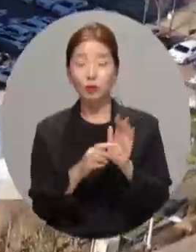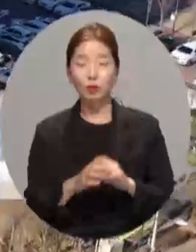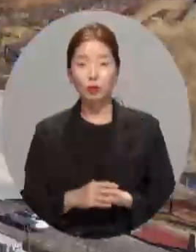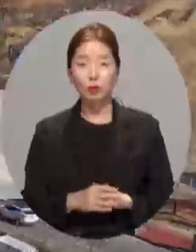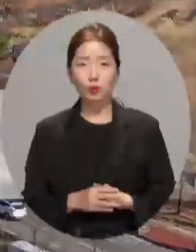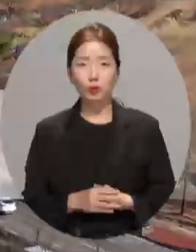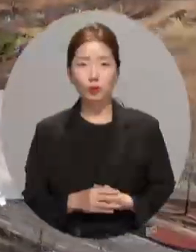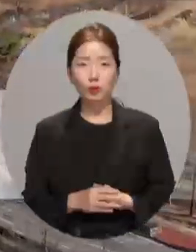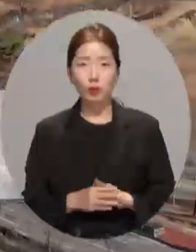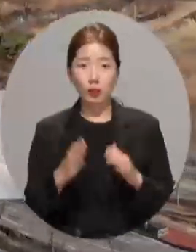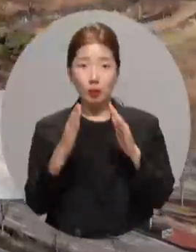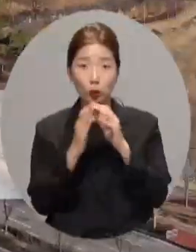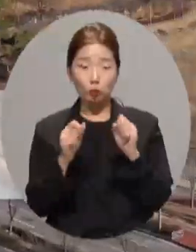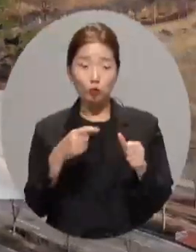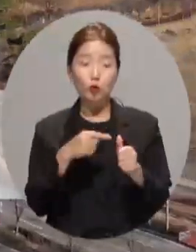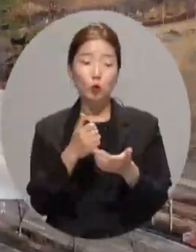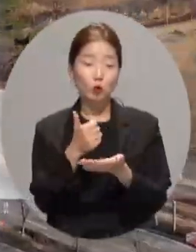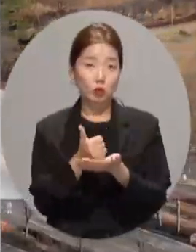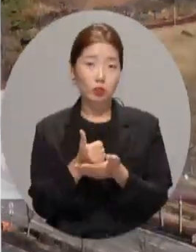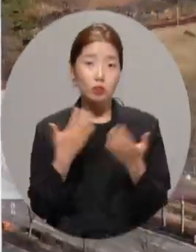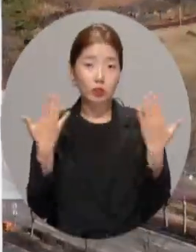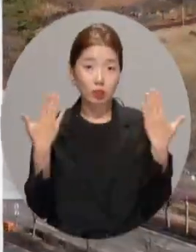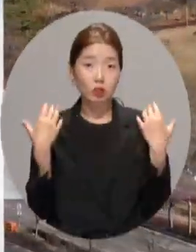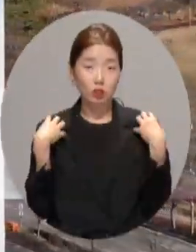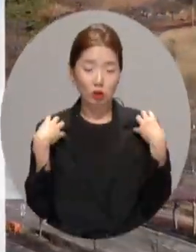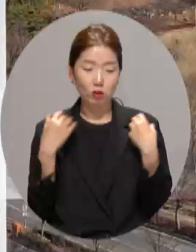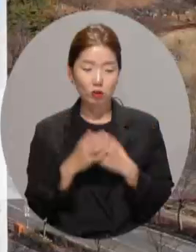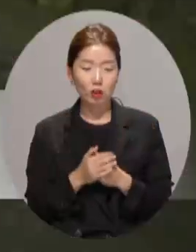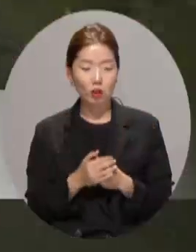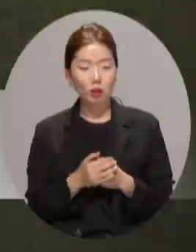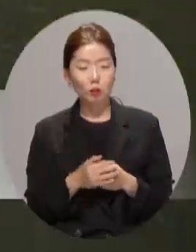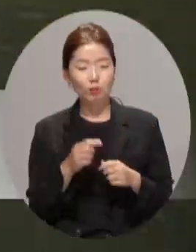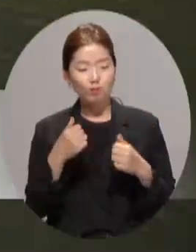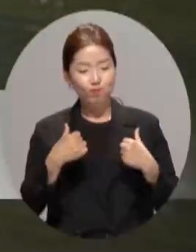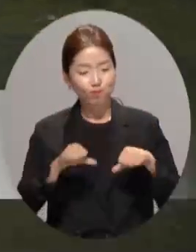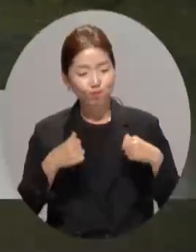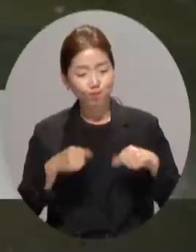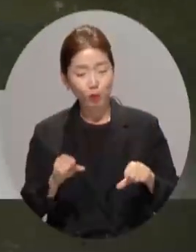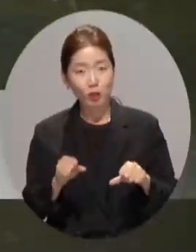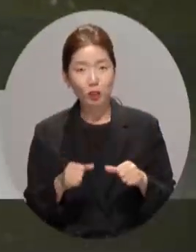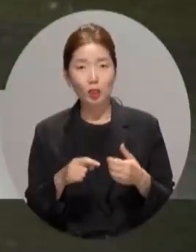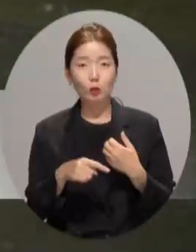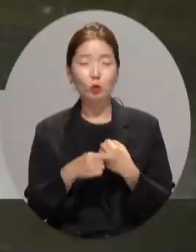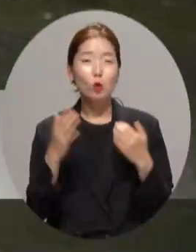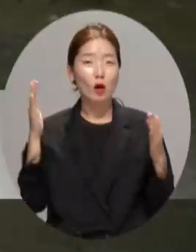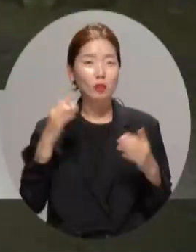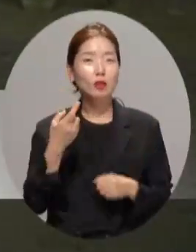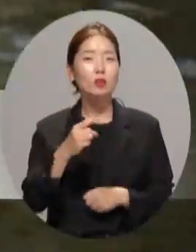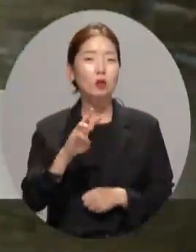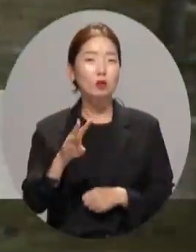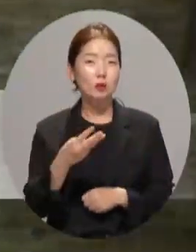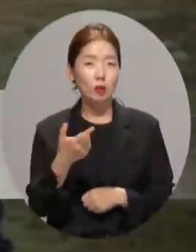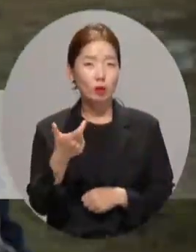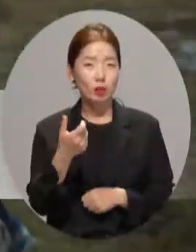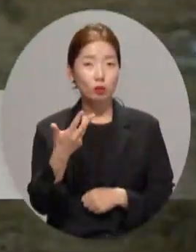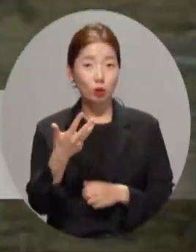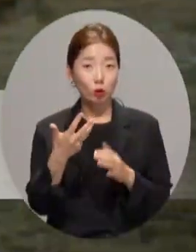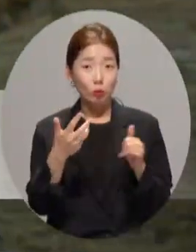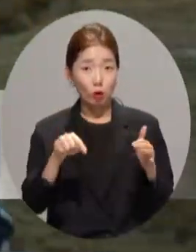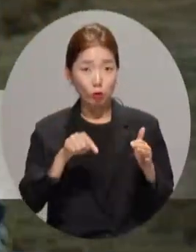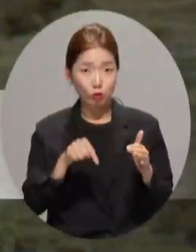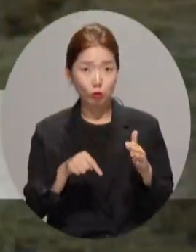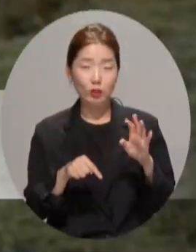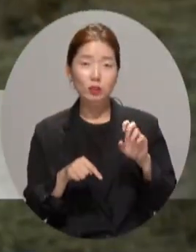나타났습니다. 전북자 주도 교육청에 따르면 지난해 학업 중단 의사를 보인 도내 초중고생 1,368명